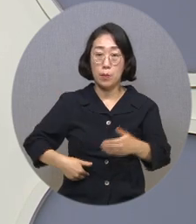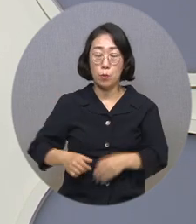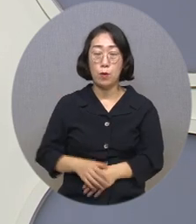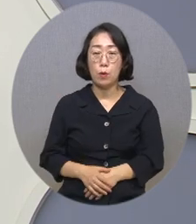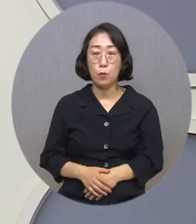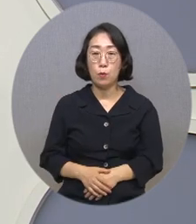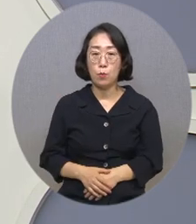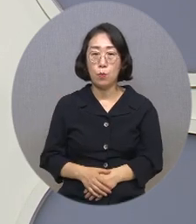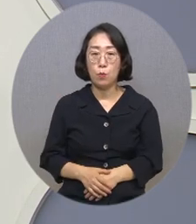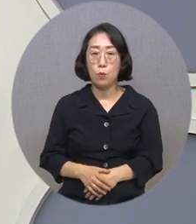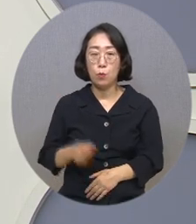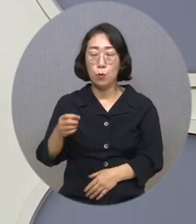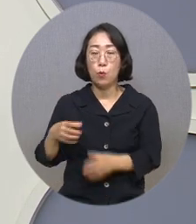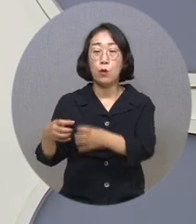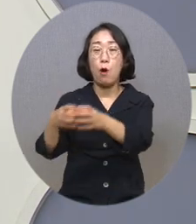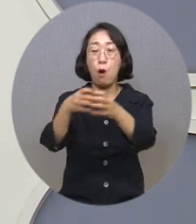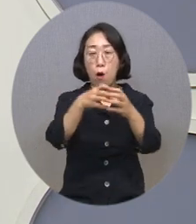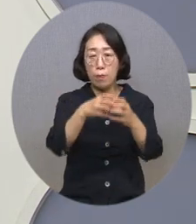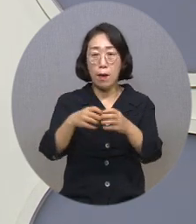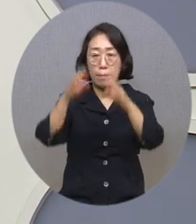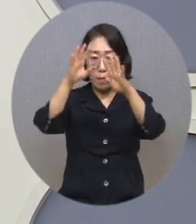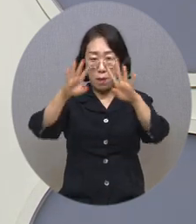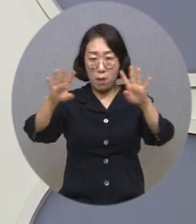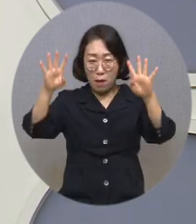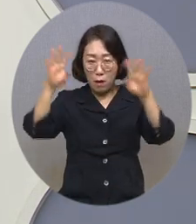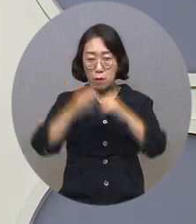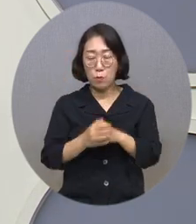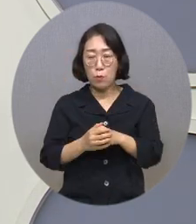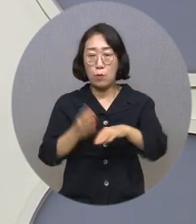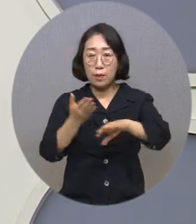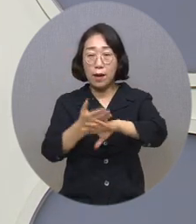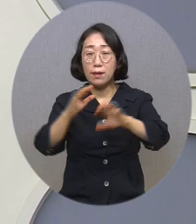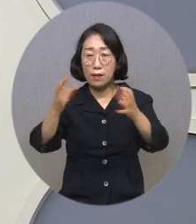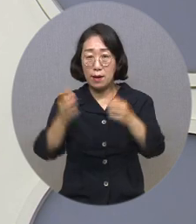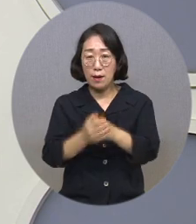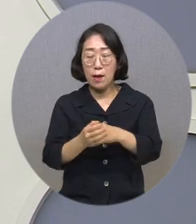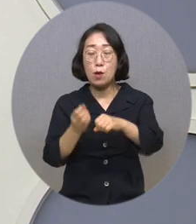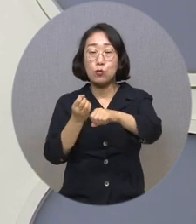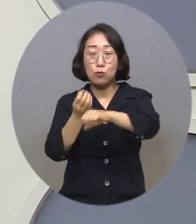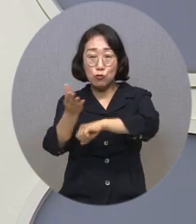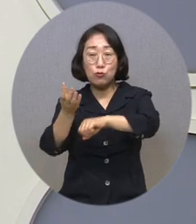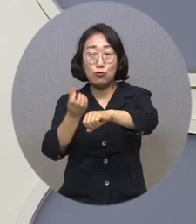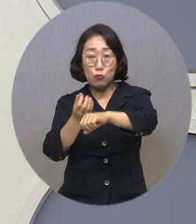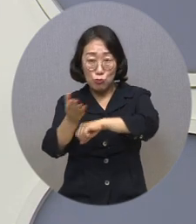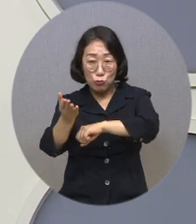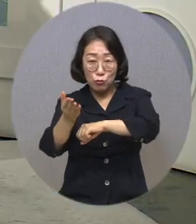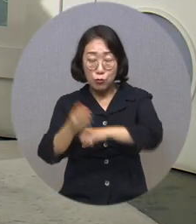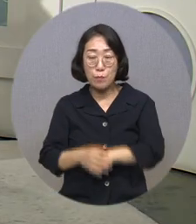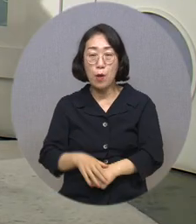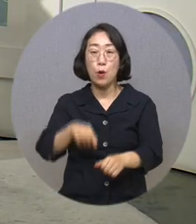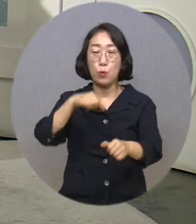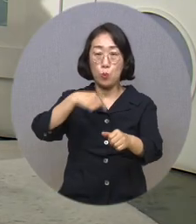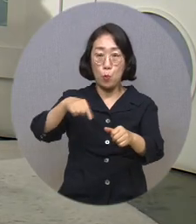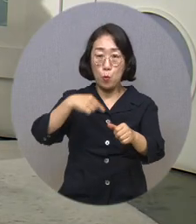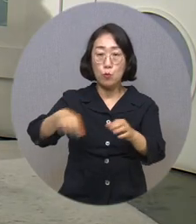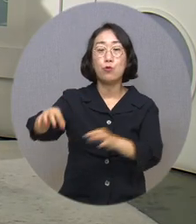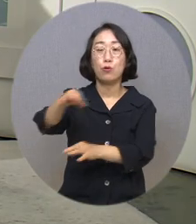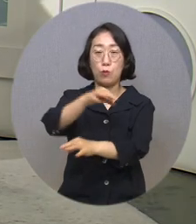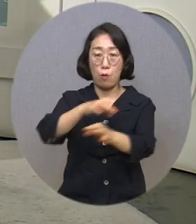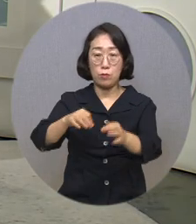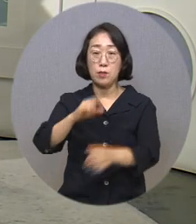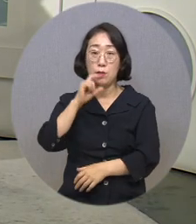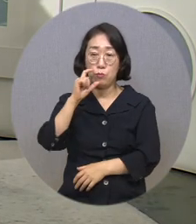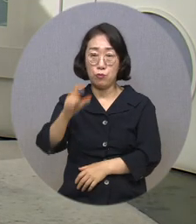저희들이 연합대학으로 뭉쳐서 외국에다 교육을 좀 수출하자. 그걸 저는 이제 교육경제라고 얘기를 합니다. 네. 그러니까 제가